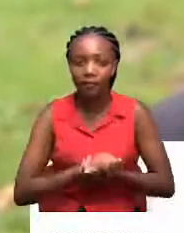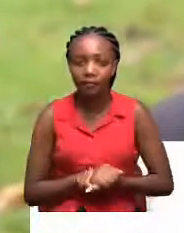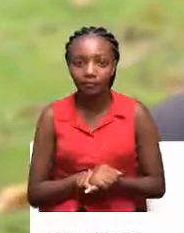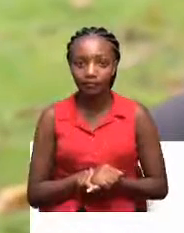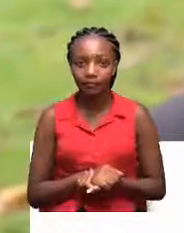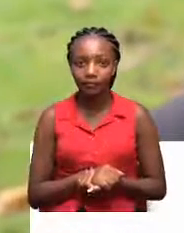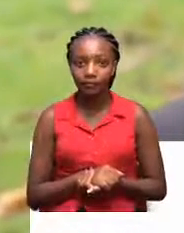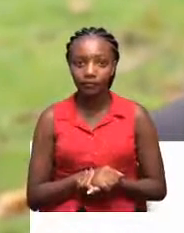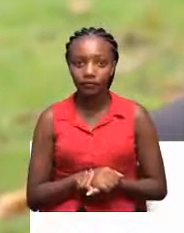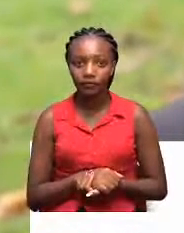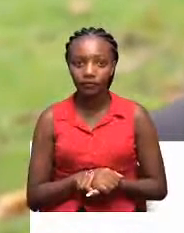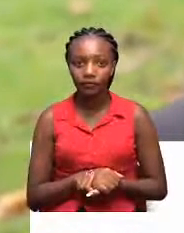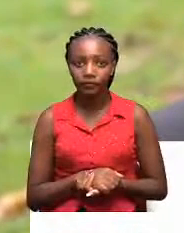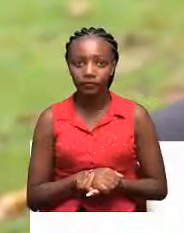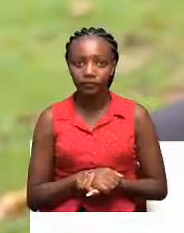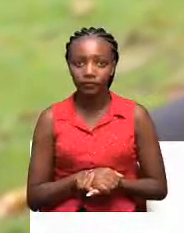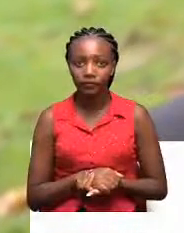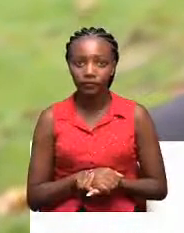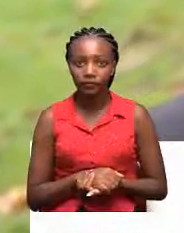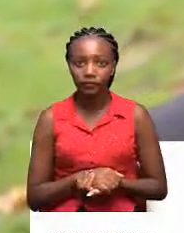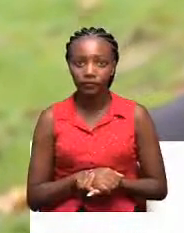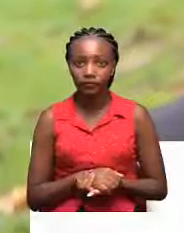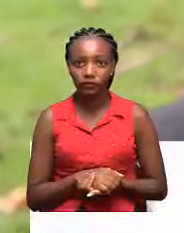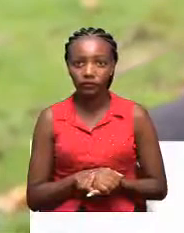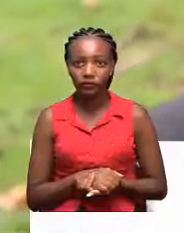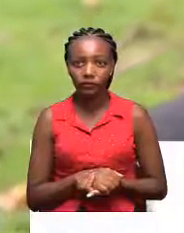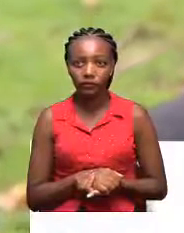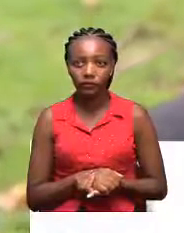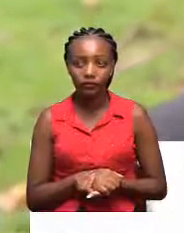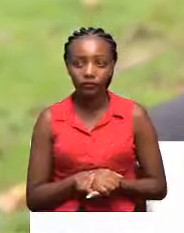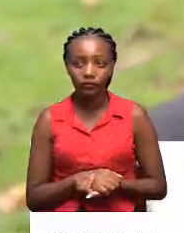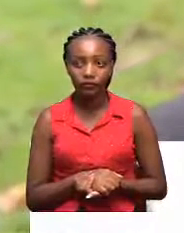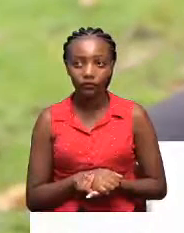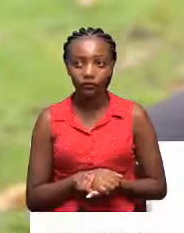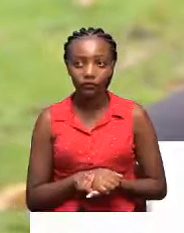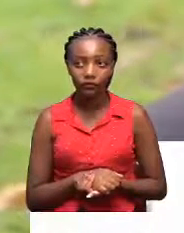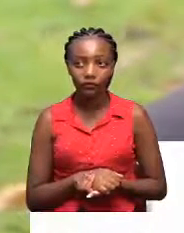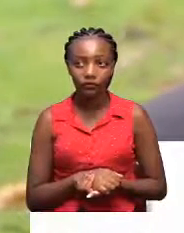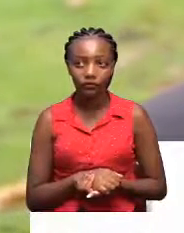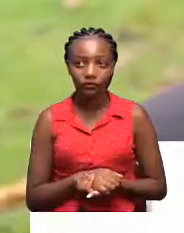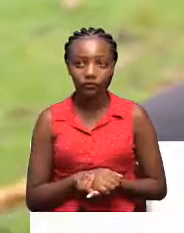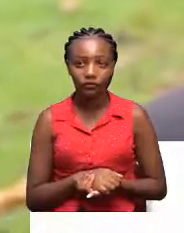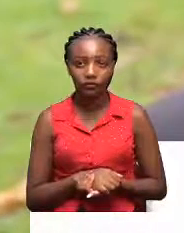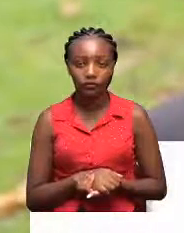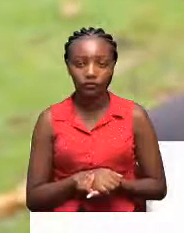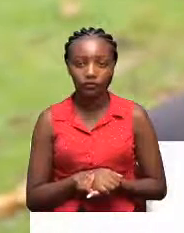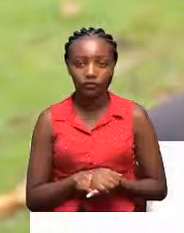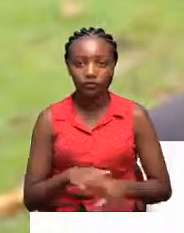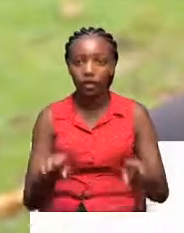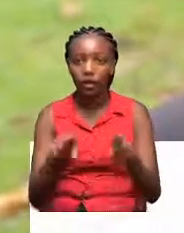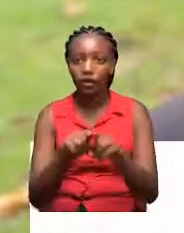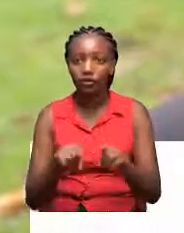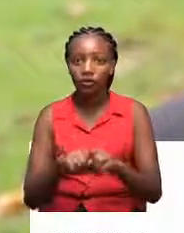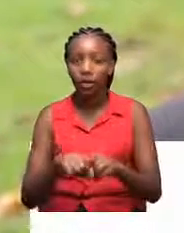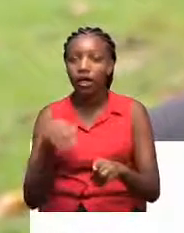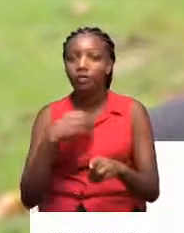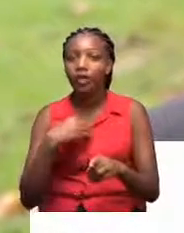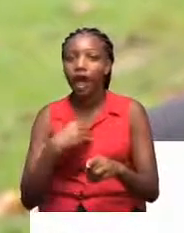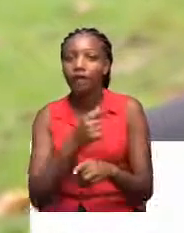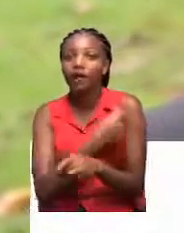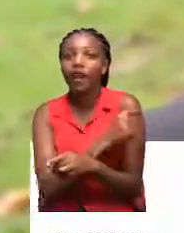kutoka nchi ya Uganda hadi humu nchini, na sasa wameshindwa la kufanya, kwani gharama ya chumba cha kuhifadhi